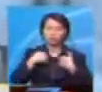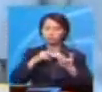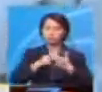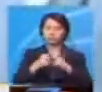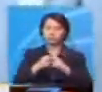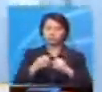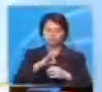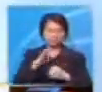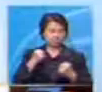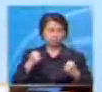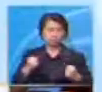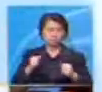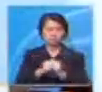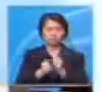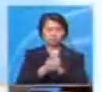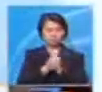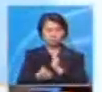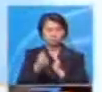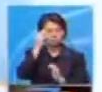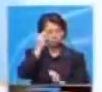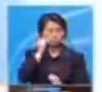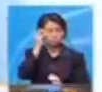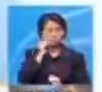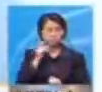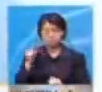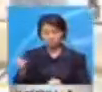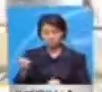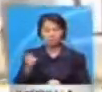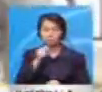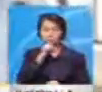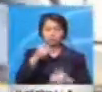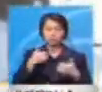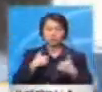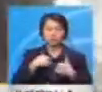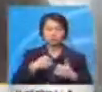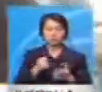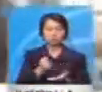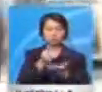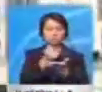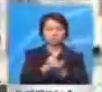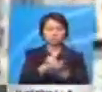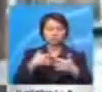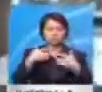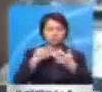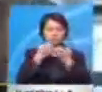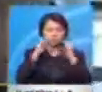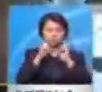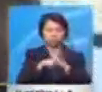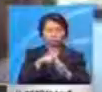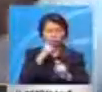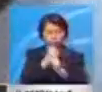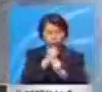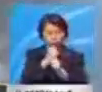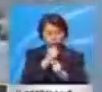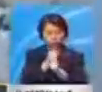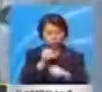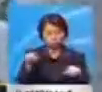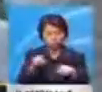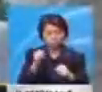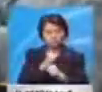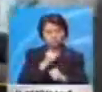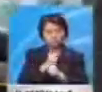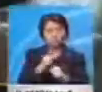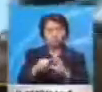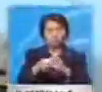kentalnya malah kemahiran dan pengalaman yang dimiliki tidak langsung membantutkan kecekapannya bertukang malah kebanyakan